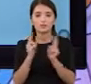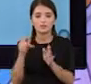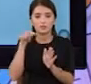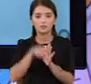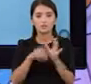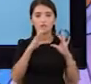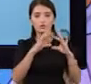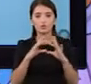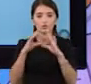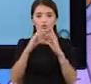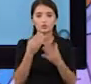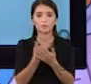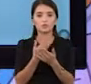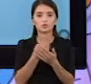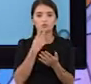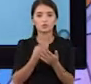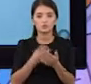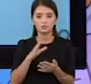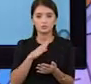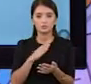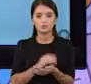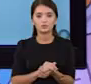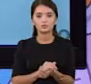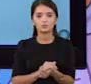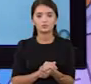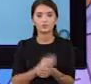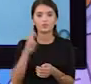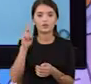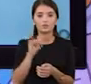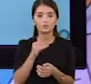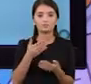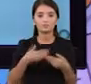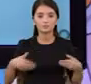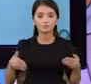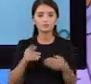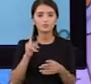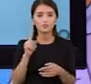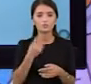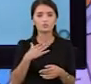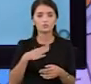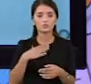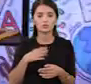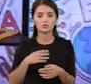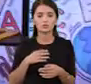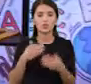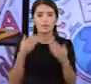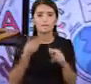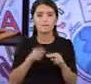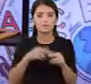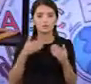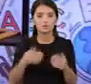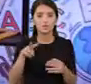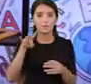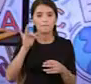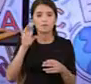tarkibini doirachalar misolida ko'rib chiqdik. Bu bizga nima uchun kerak? Mana